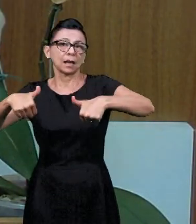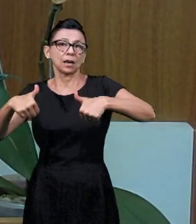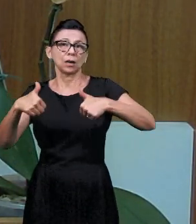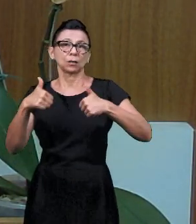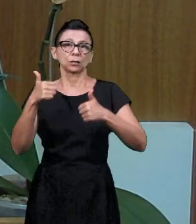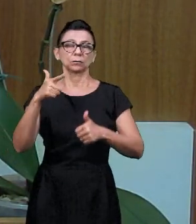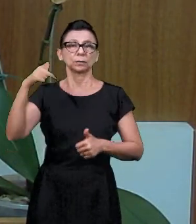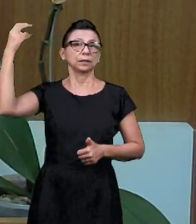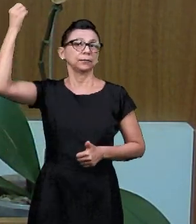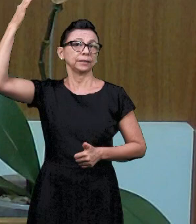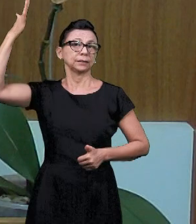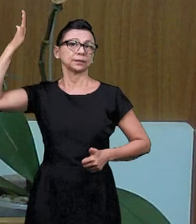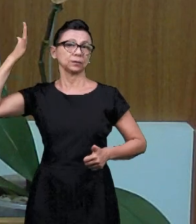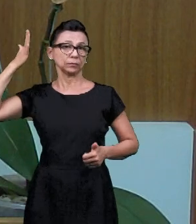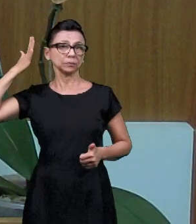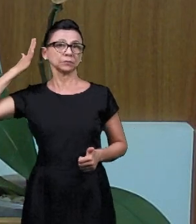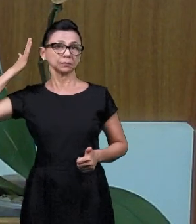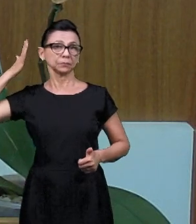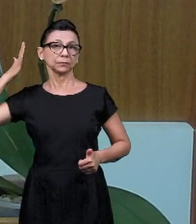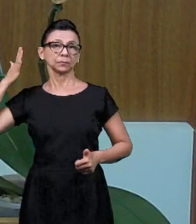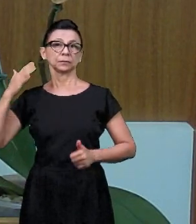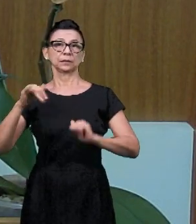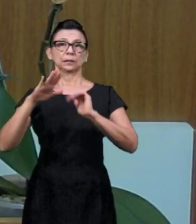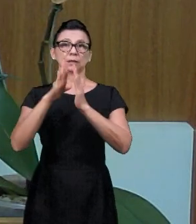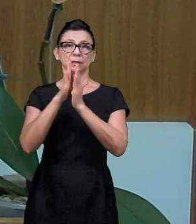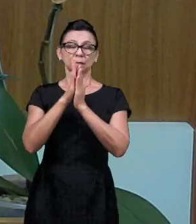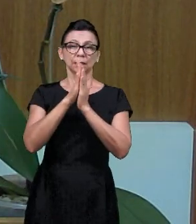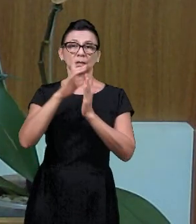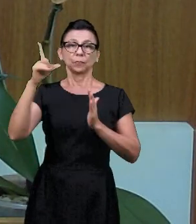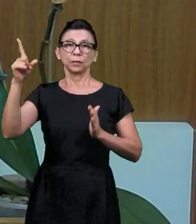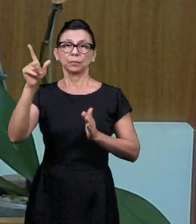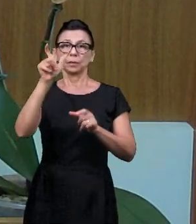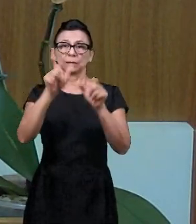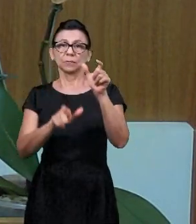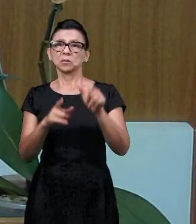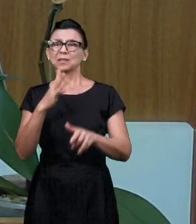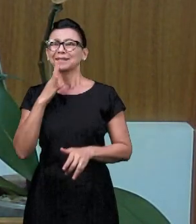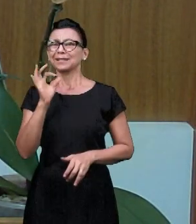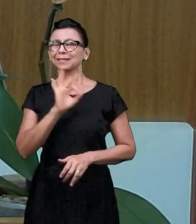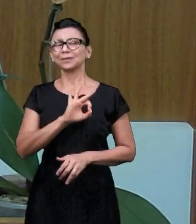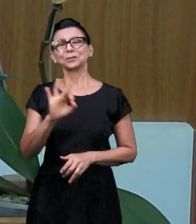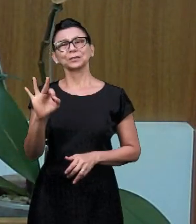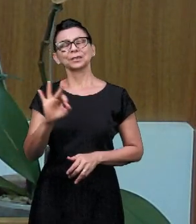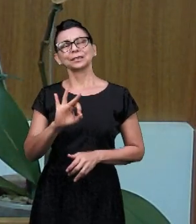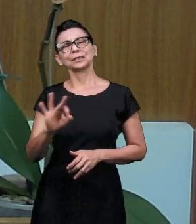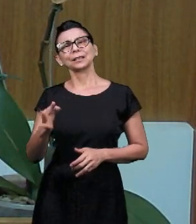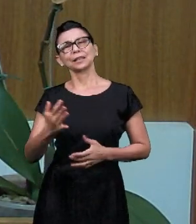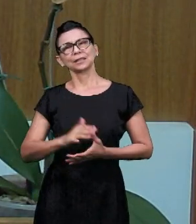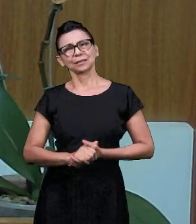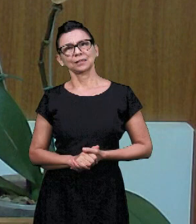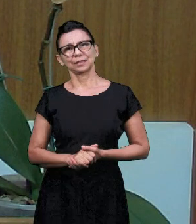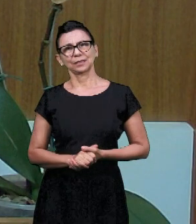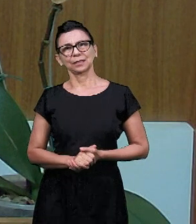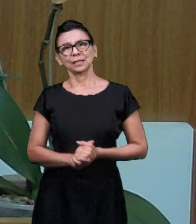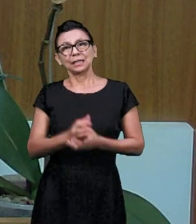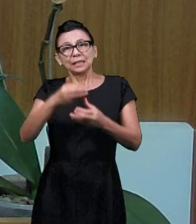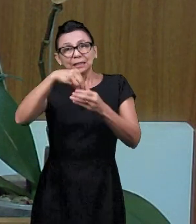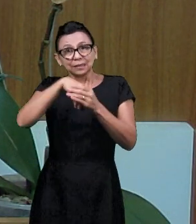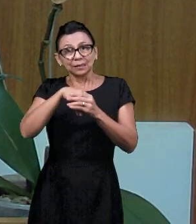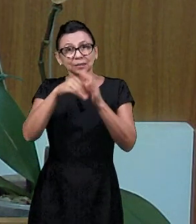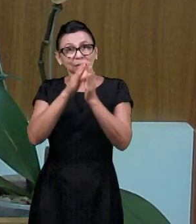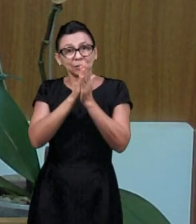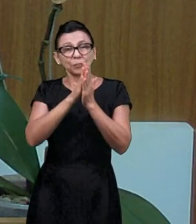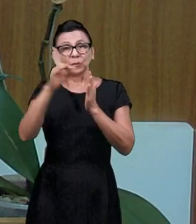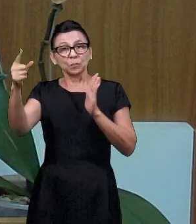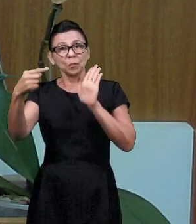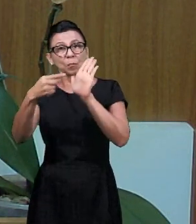pas que la Bible est la parole de Dieu parce qu'en elle se trouvent les grands secrets de la sagesse de Dieu. Dans un